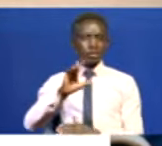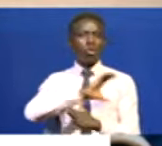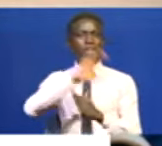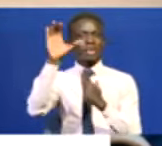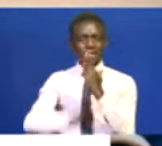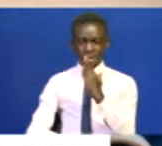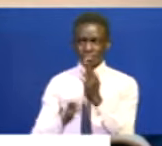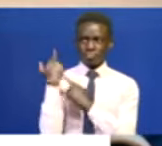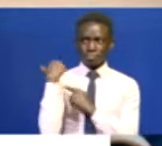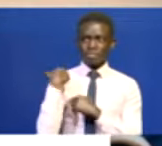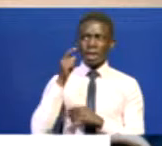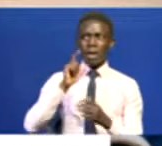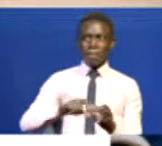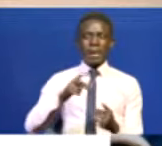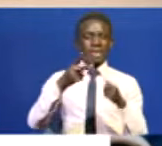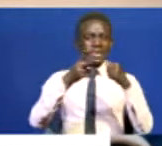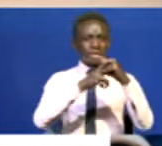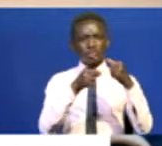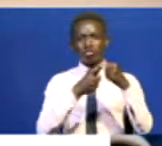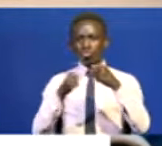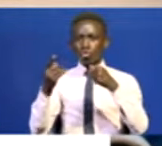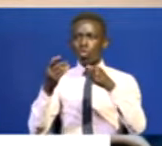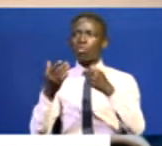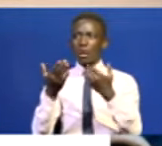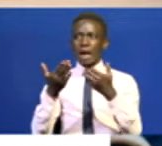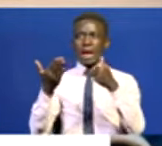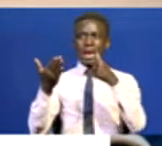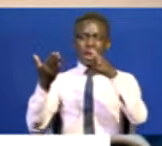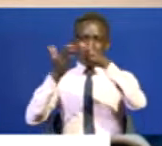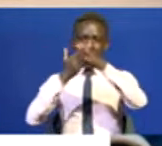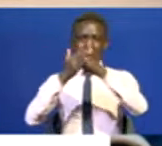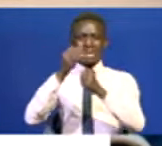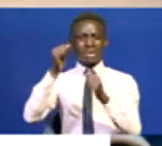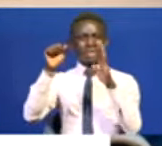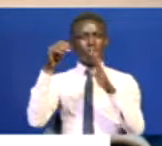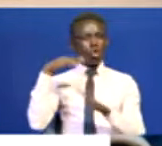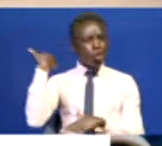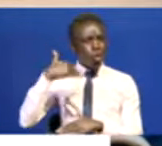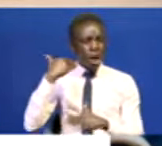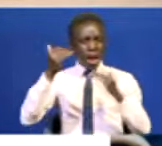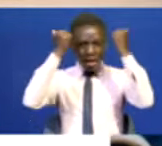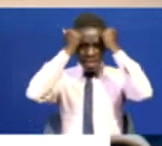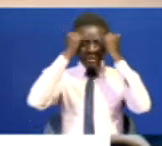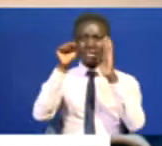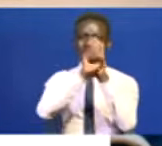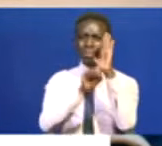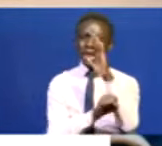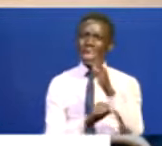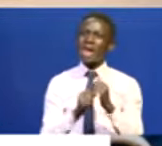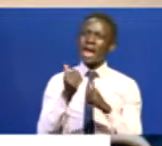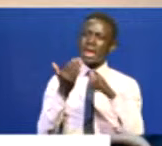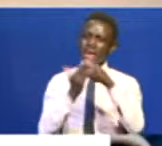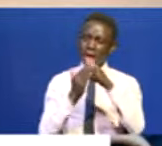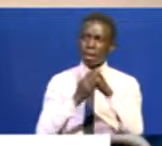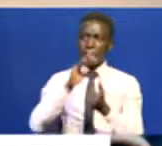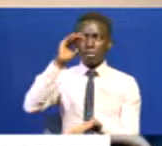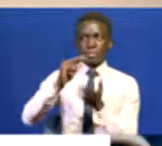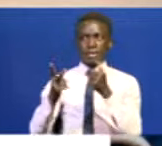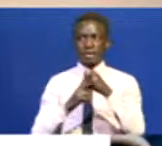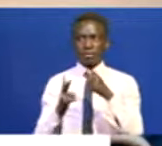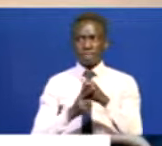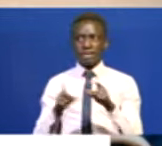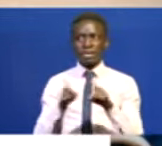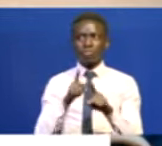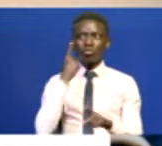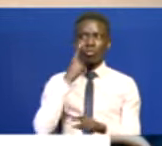masomo kutoka 9 hadi 7 katika shule ya msingi ya kiwango cha chini, 12 hadi 8 katika shule ya msingi ya kiwango cha juu